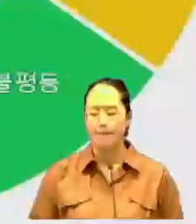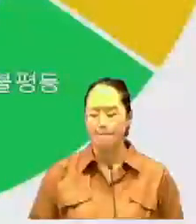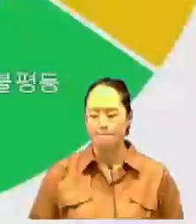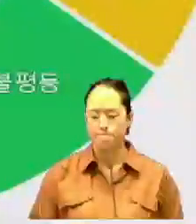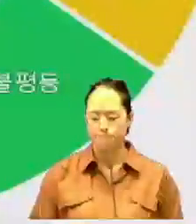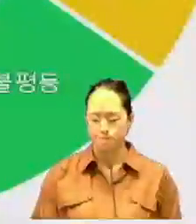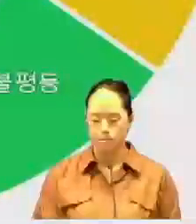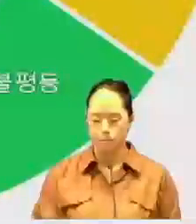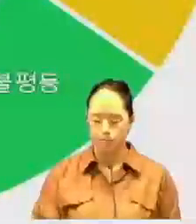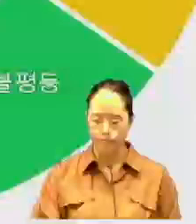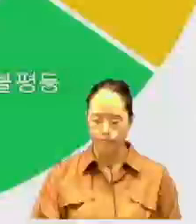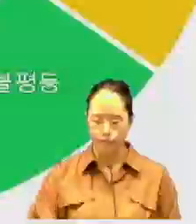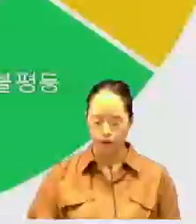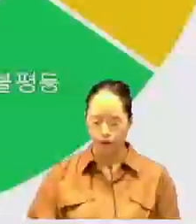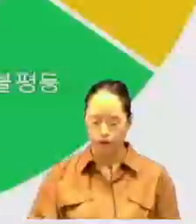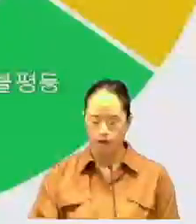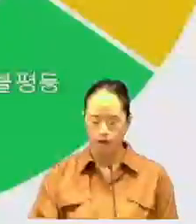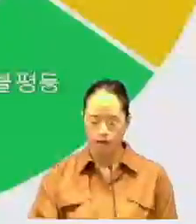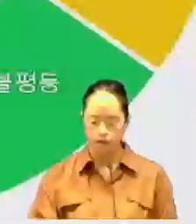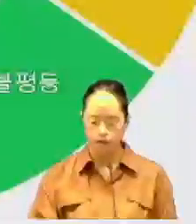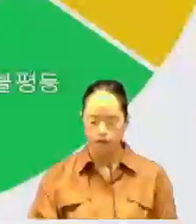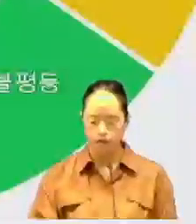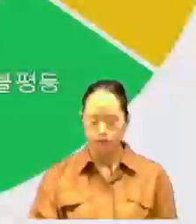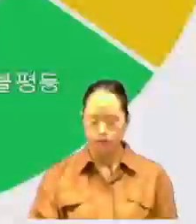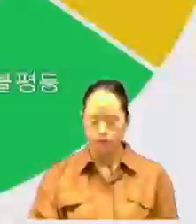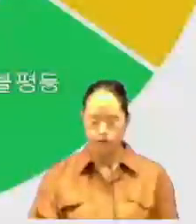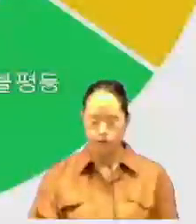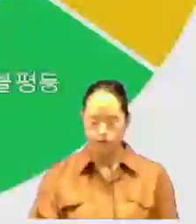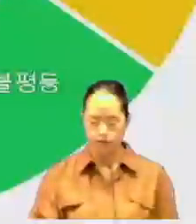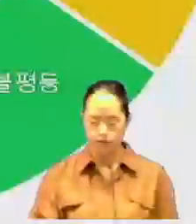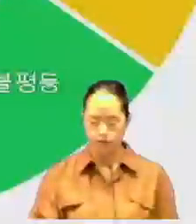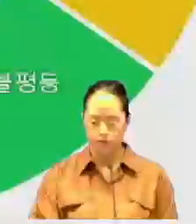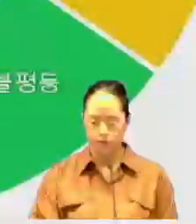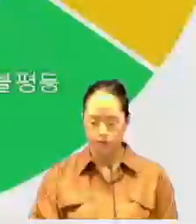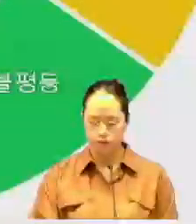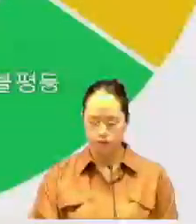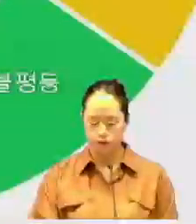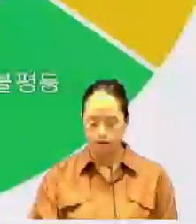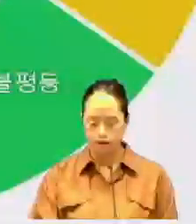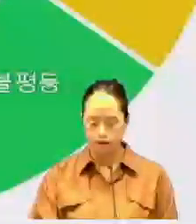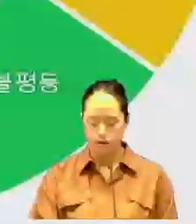话，也没有永远的世界的话，那也没有任何的问题。